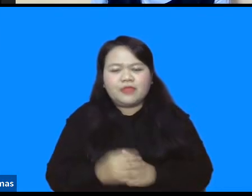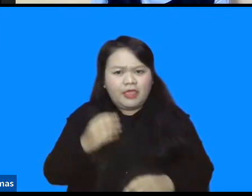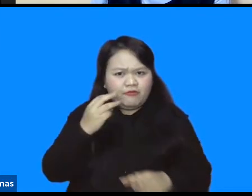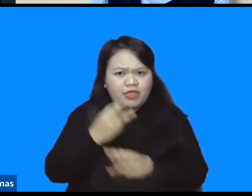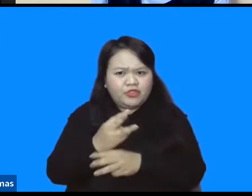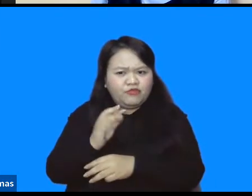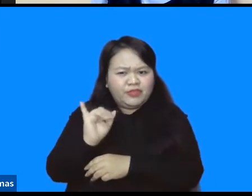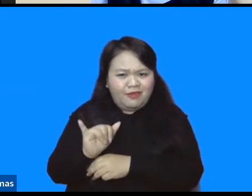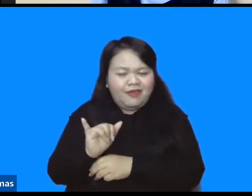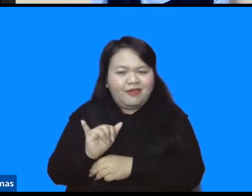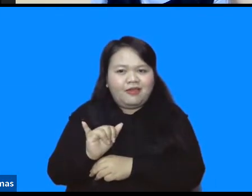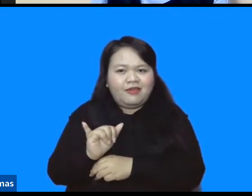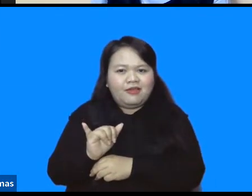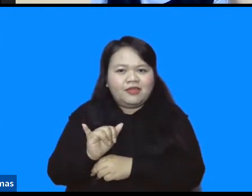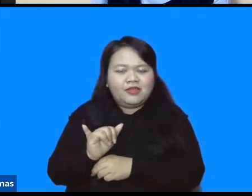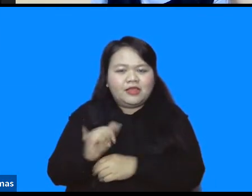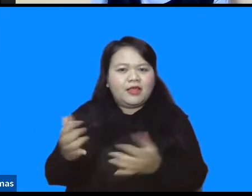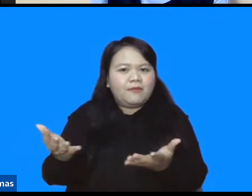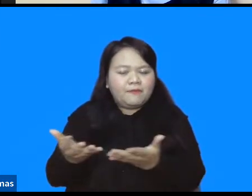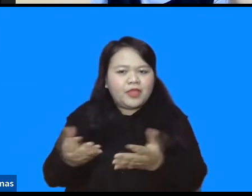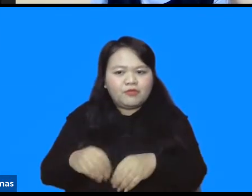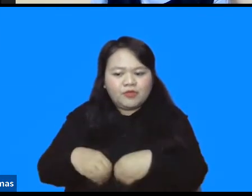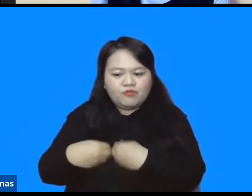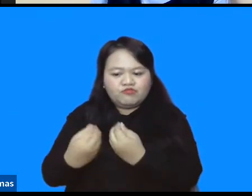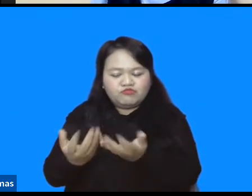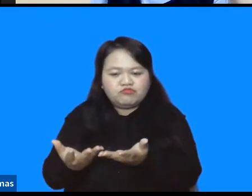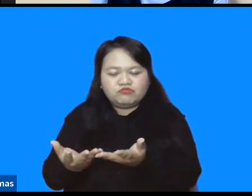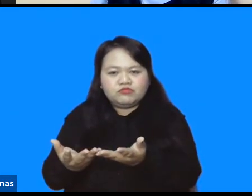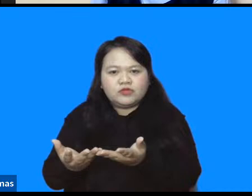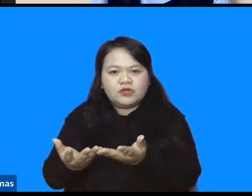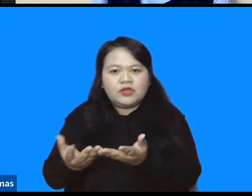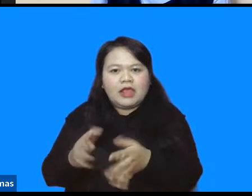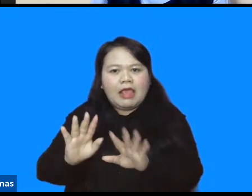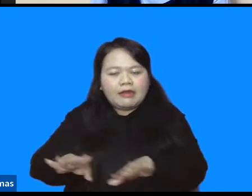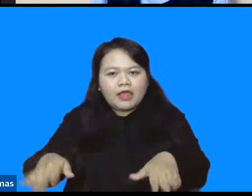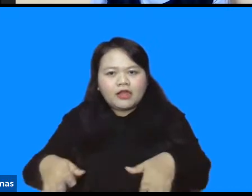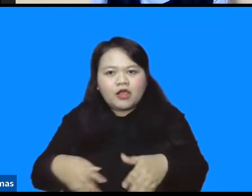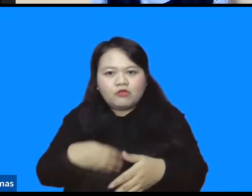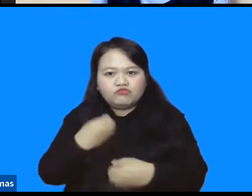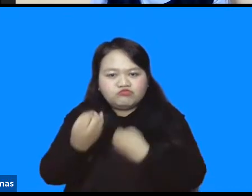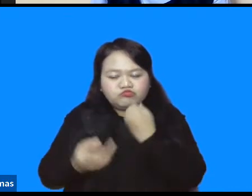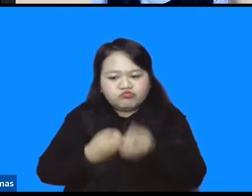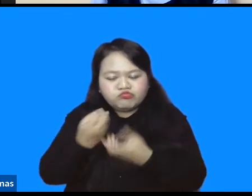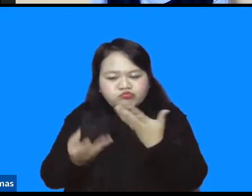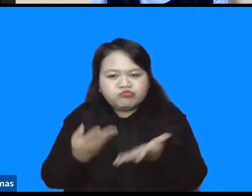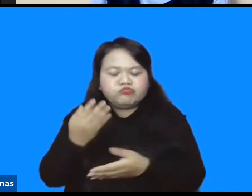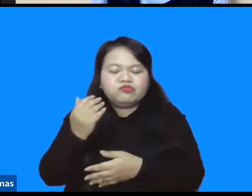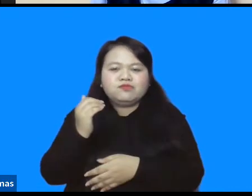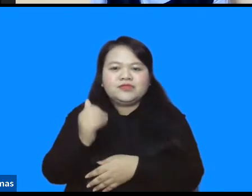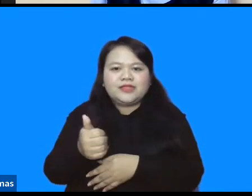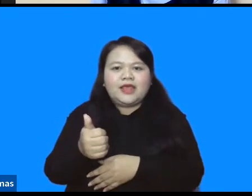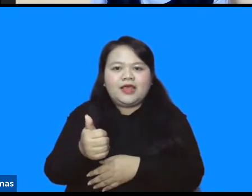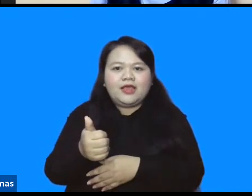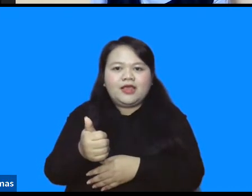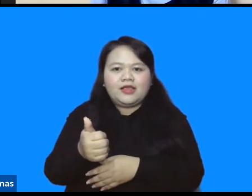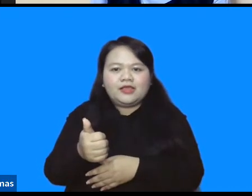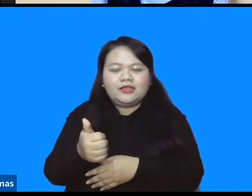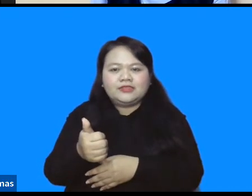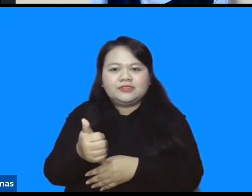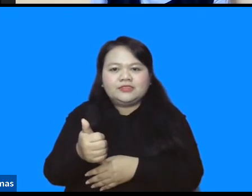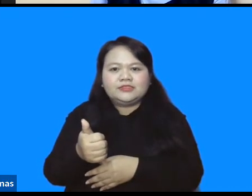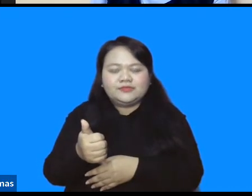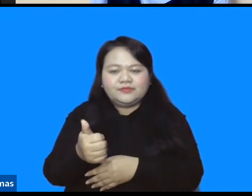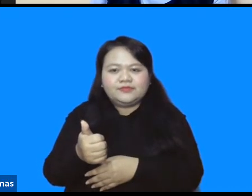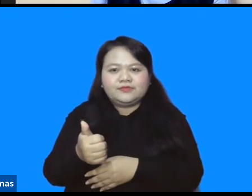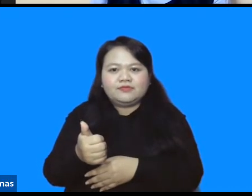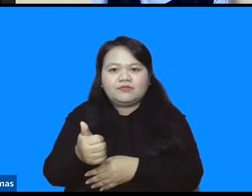gitu. Pada sisi bagaimana memberikan ruang kepada anak-anak itu untuk bisa menyampaikan